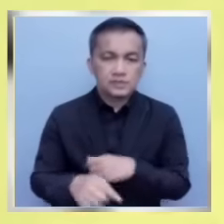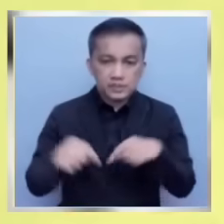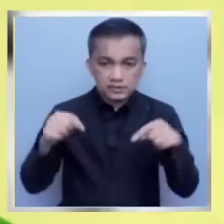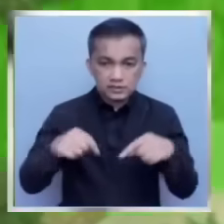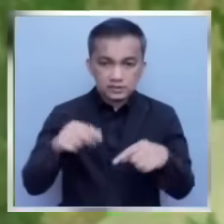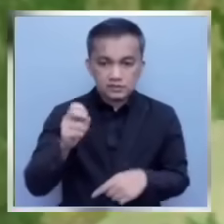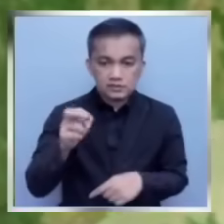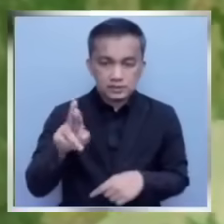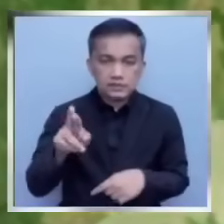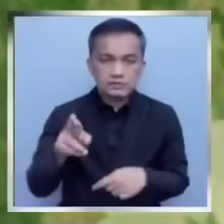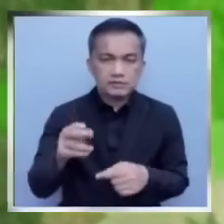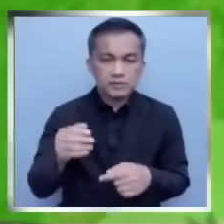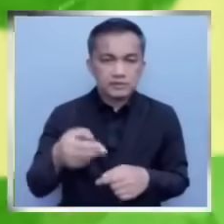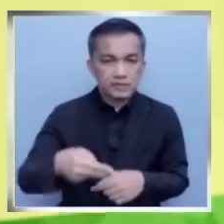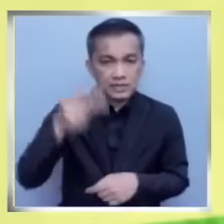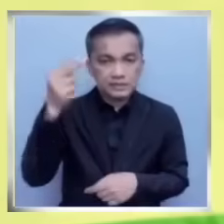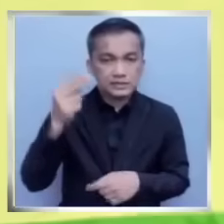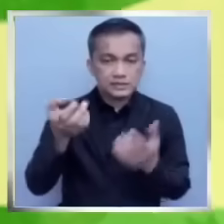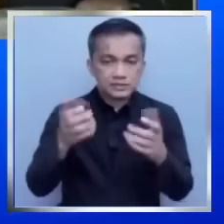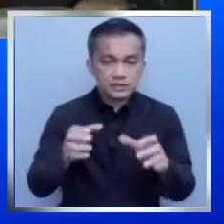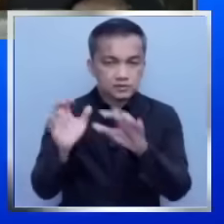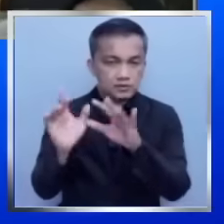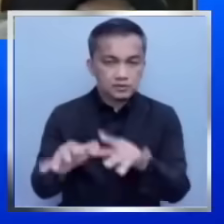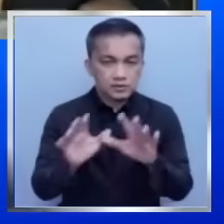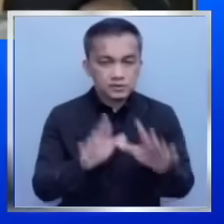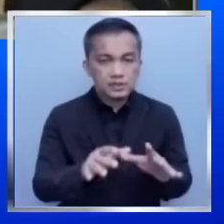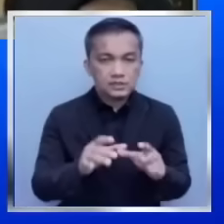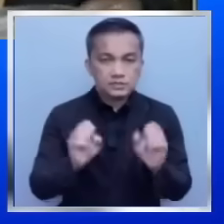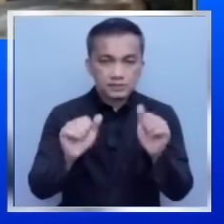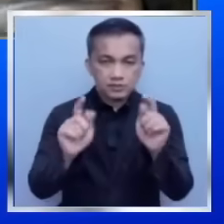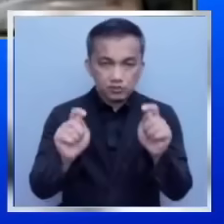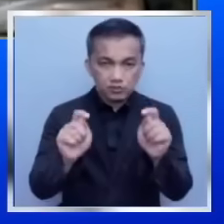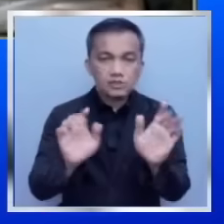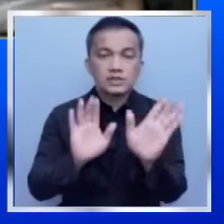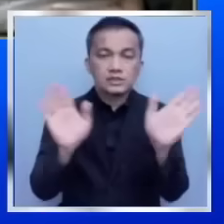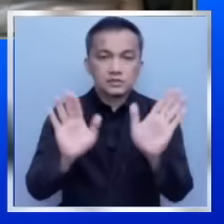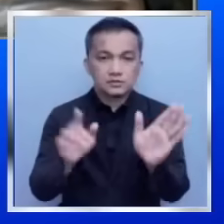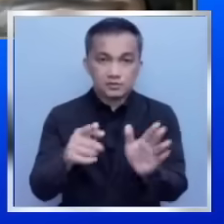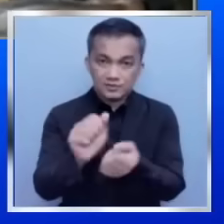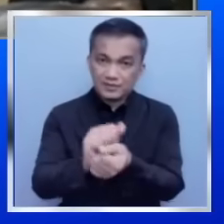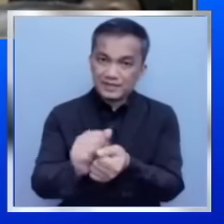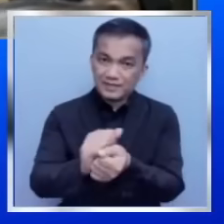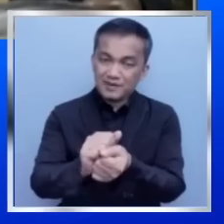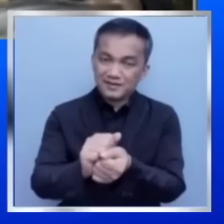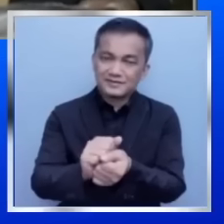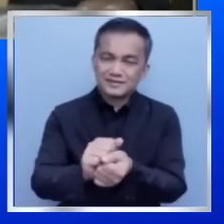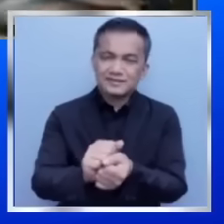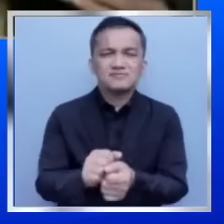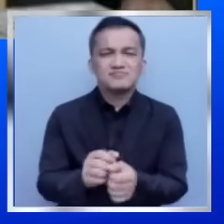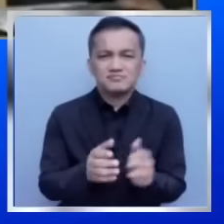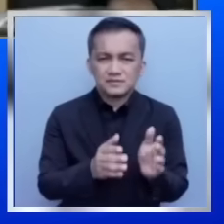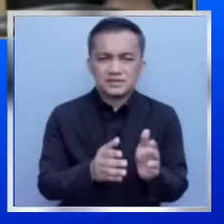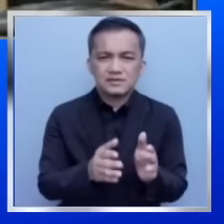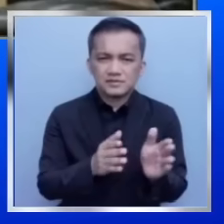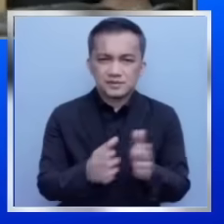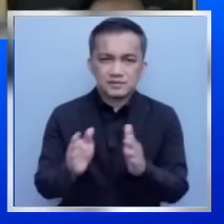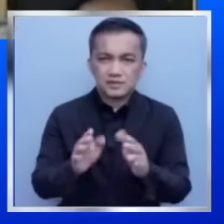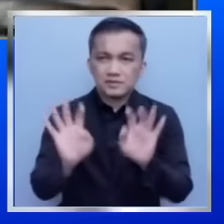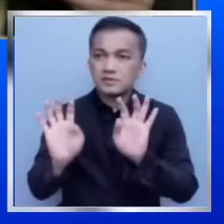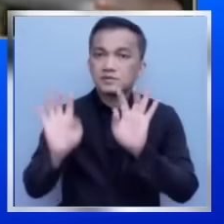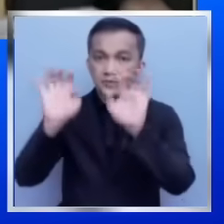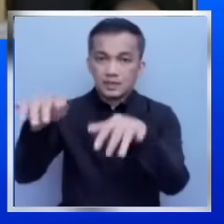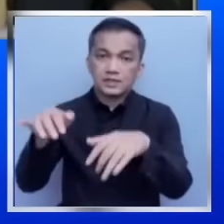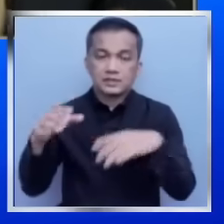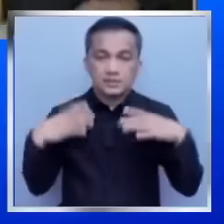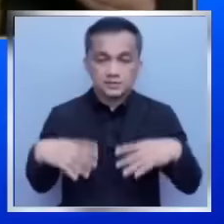mga pag-ulan ngayong Sabado at Linggo. Kaya sa mga maglalaba, maghanda na lang muna ng masasampayan ng mga damit sa loob ho